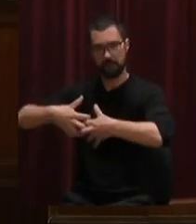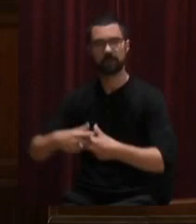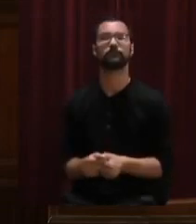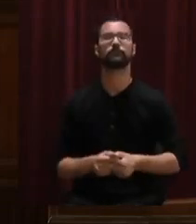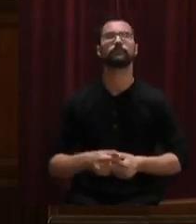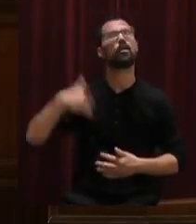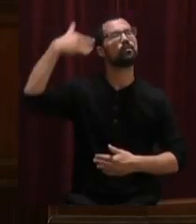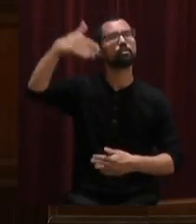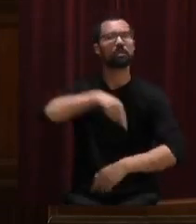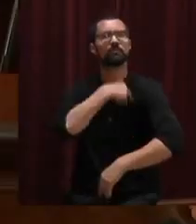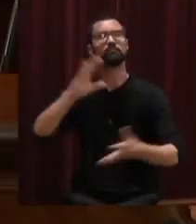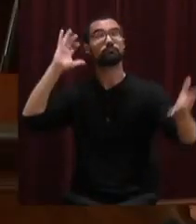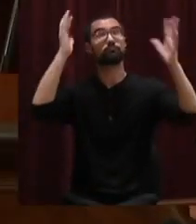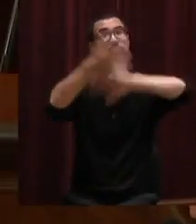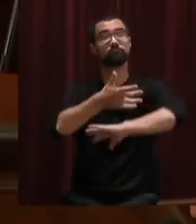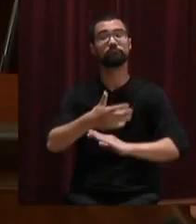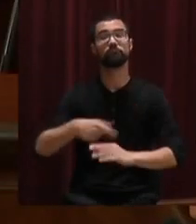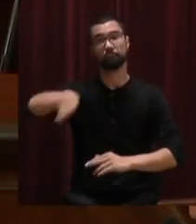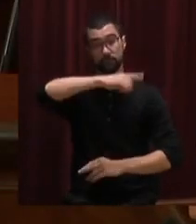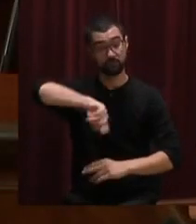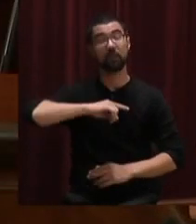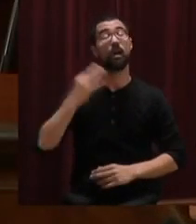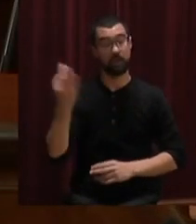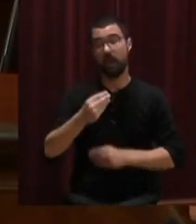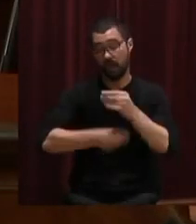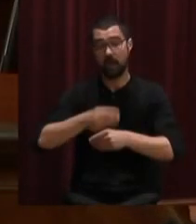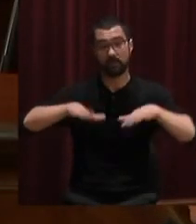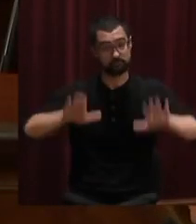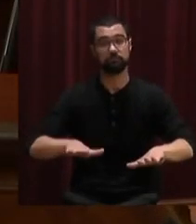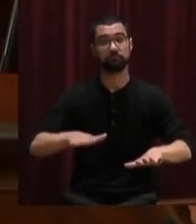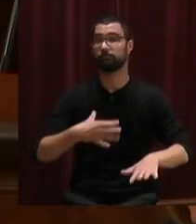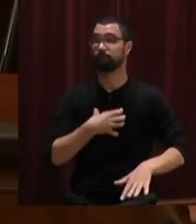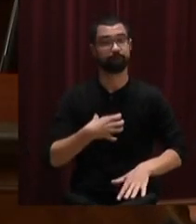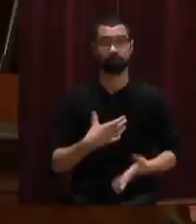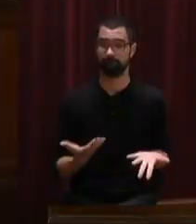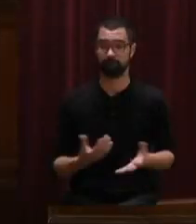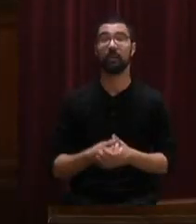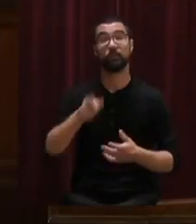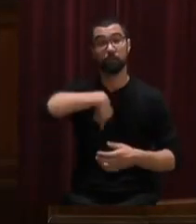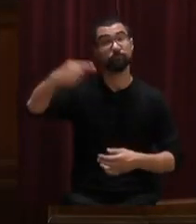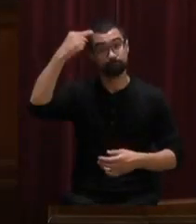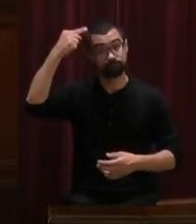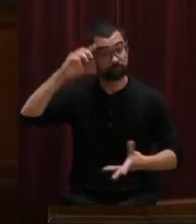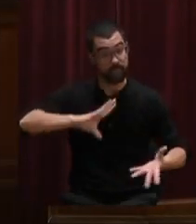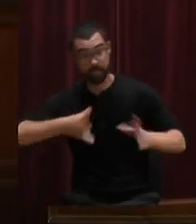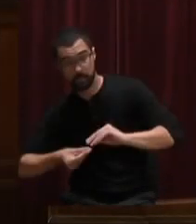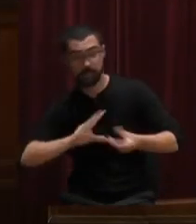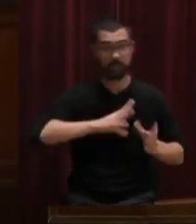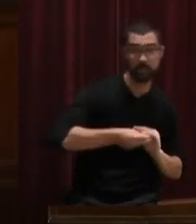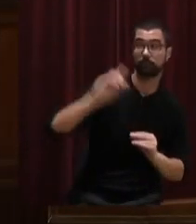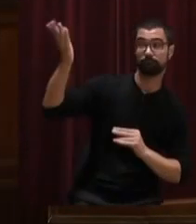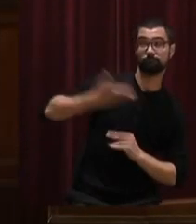cosa més que lluitar per minimitzar els efectes d'un fenomen que ja sabem imparable. Ens exigirà adaptar-nos als seus